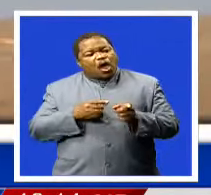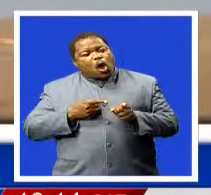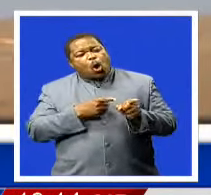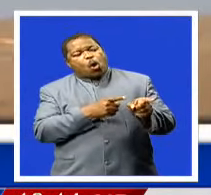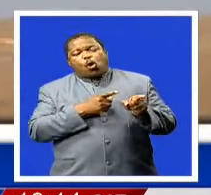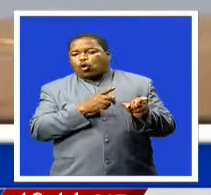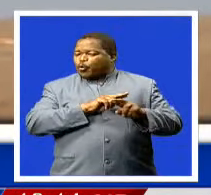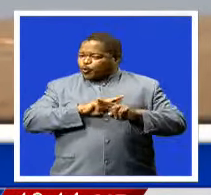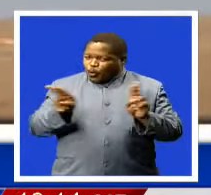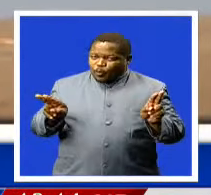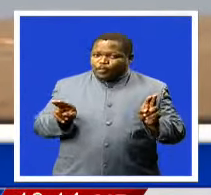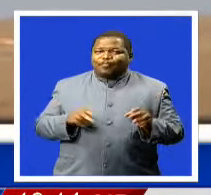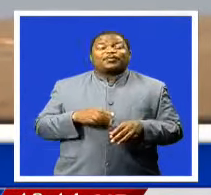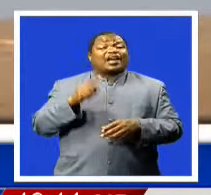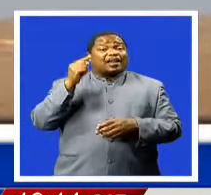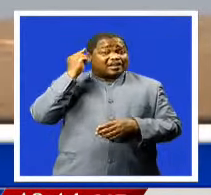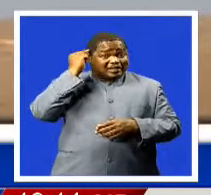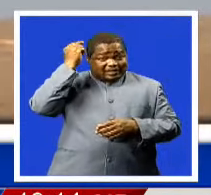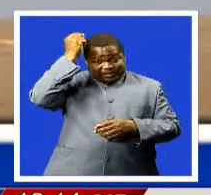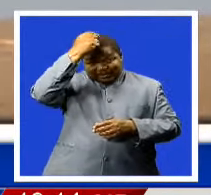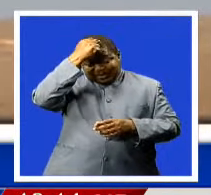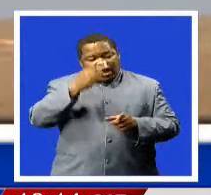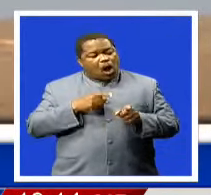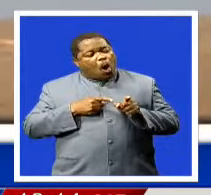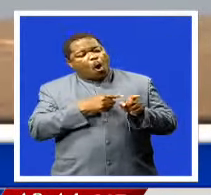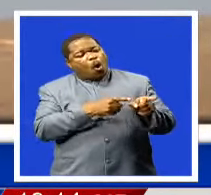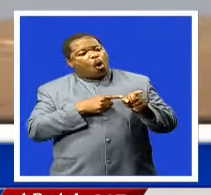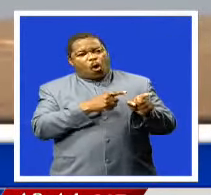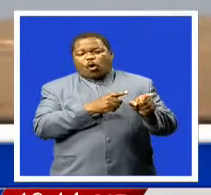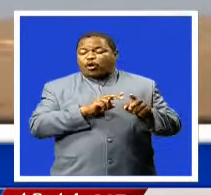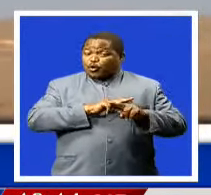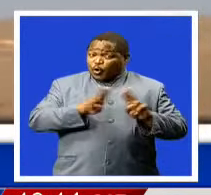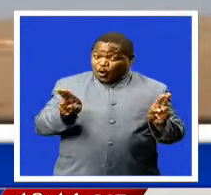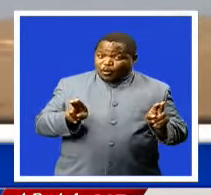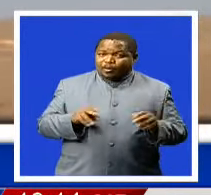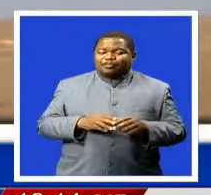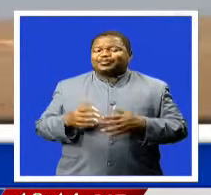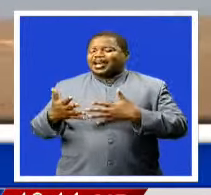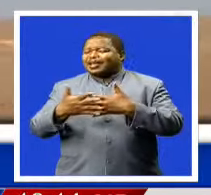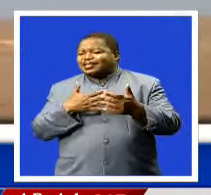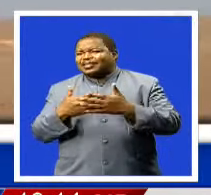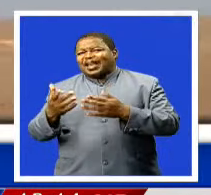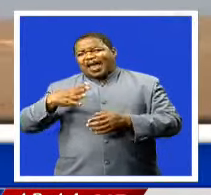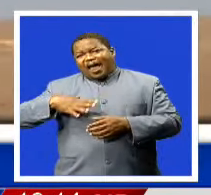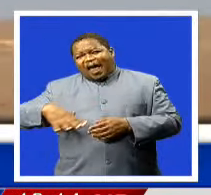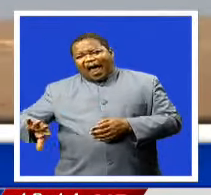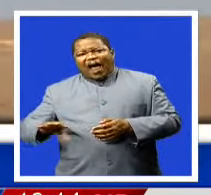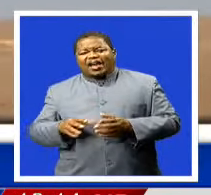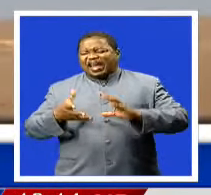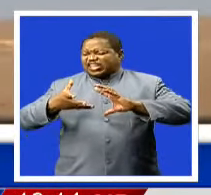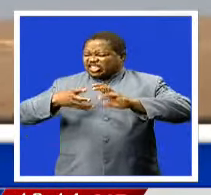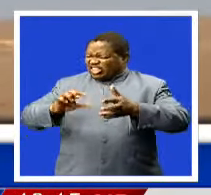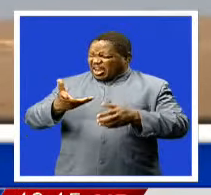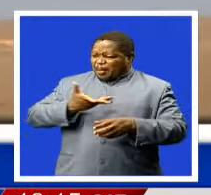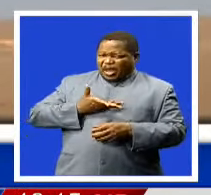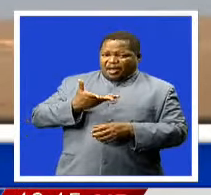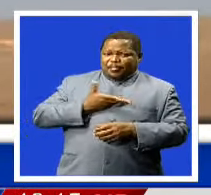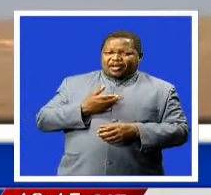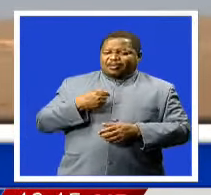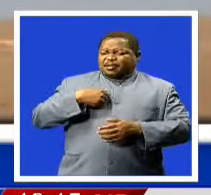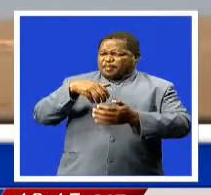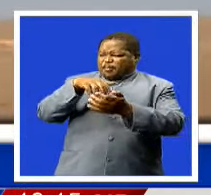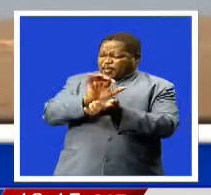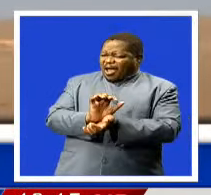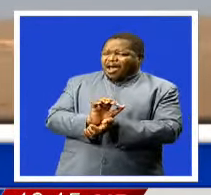uhlambalata inkosi akhuluma netintho letinye letishwaqisa umlomo wekunene letintho